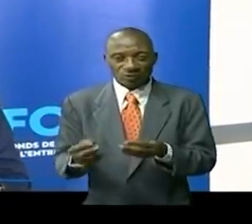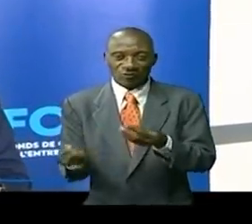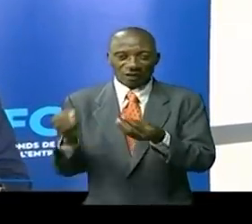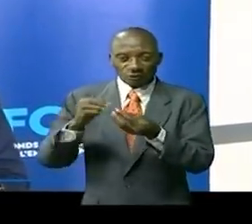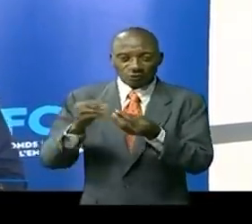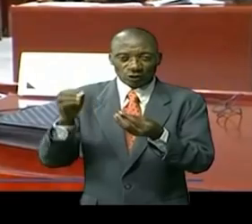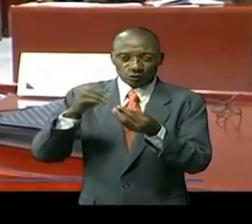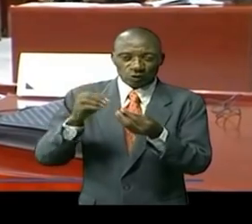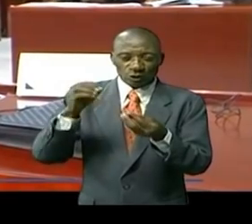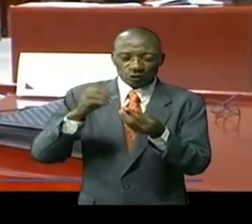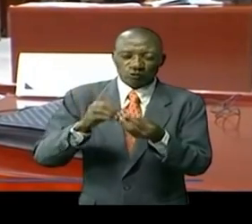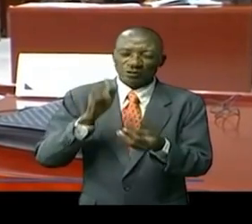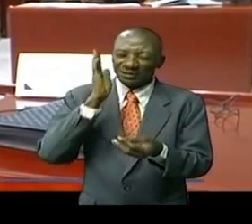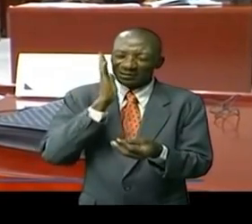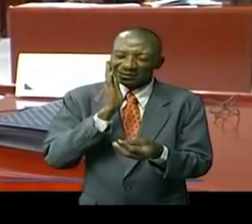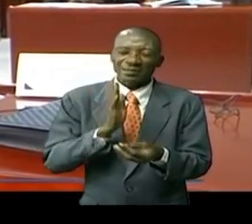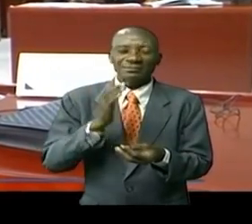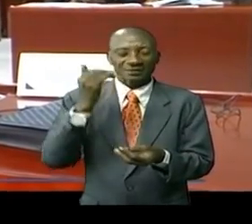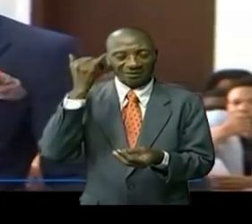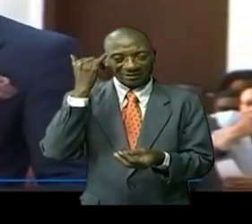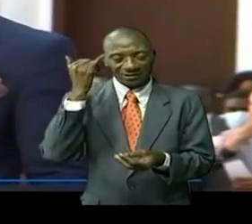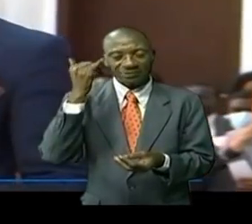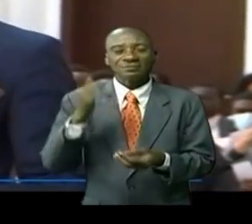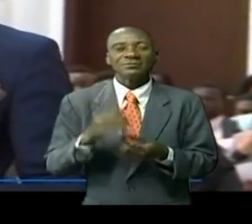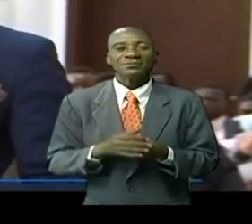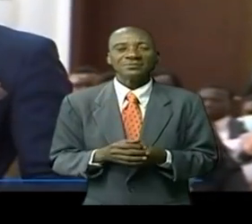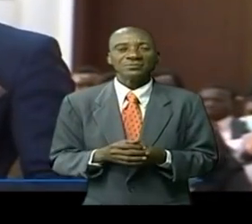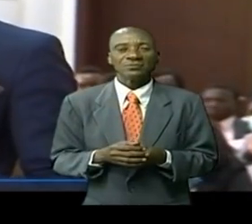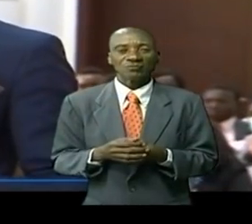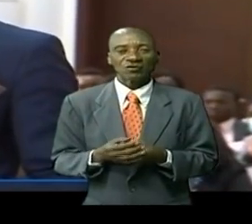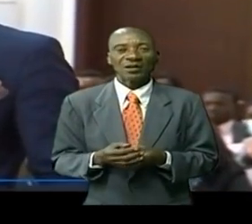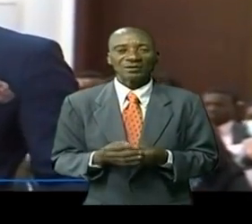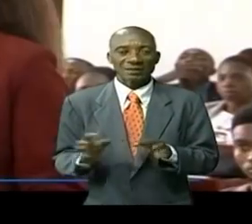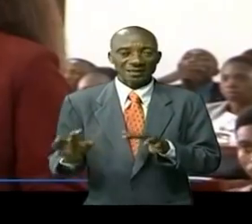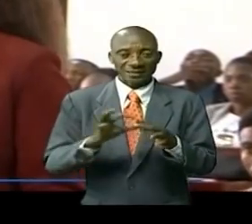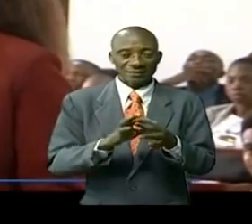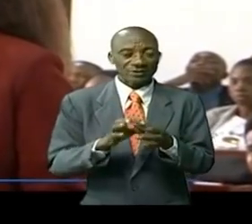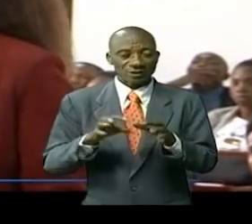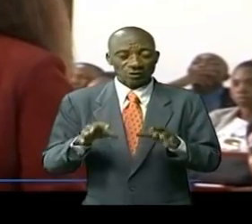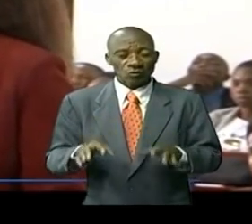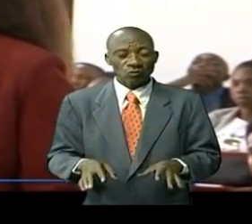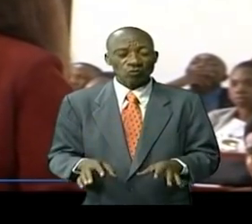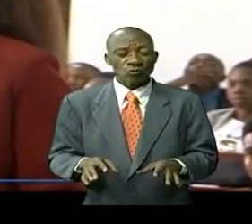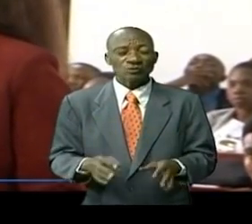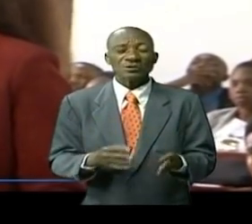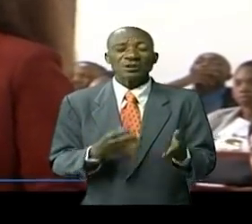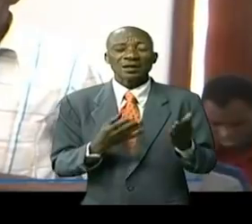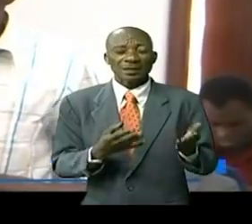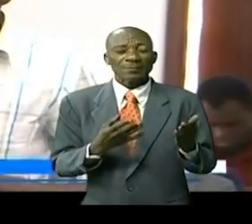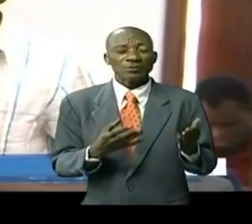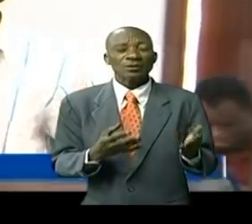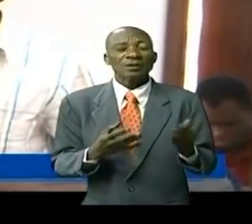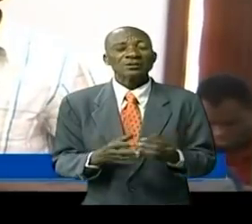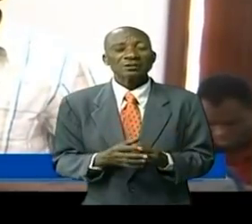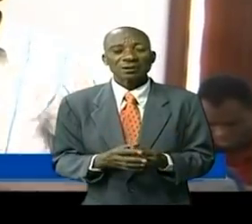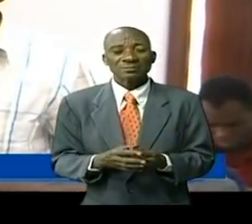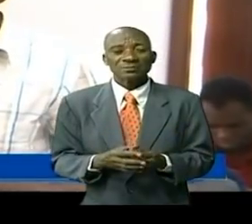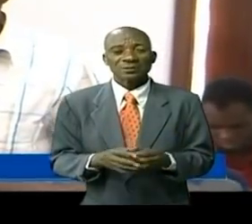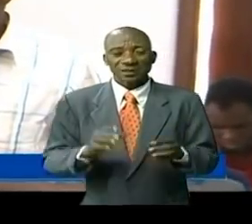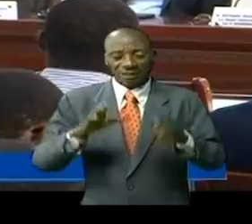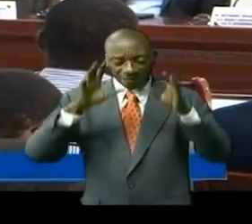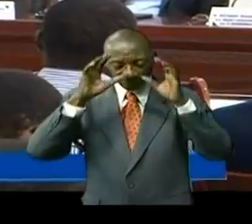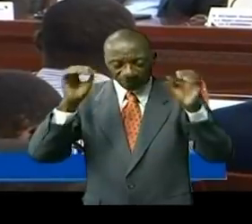productions des jeunes. Le Fonds des garanties pour l'entrepreneuriat au Congo est un établissement public mis en place par la présidence de la République